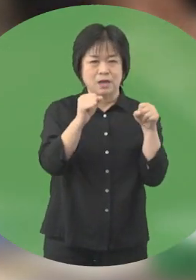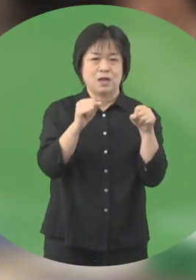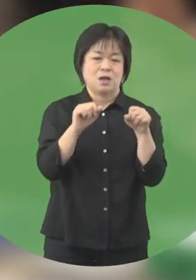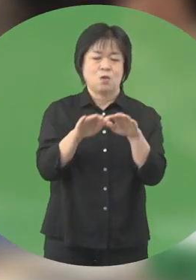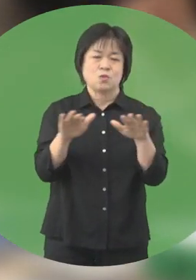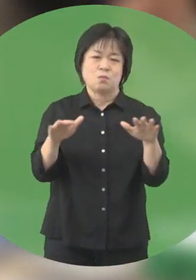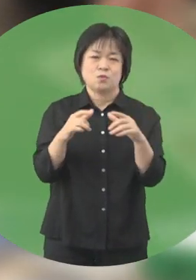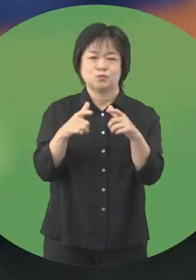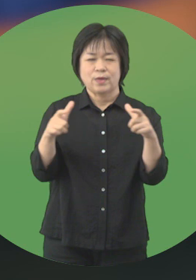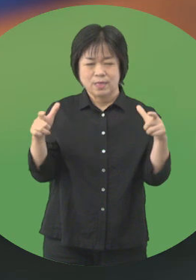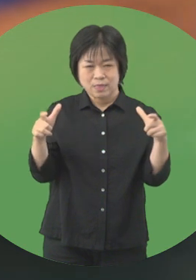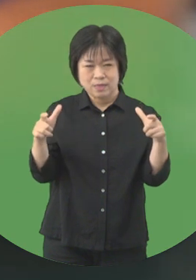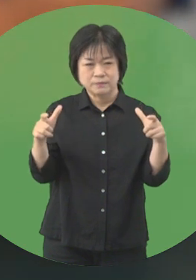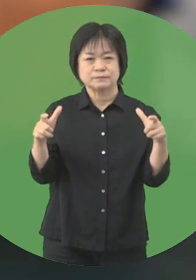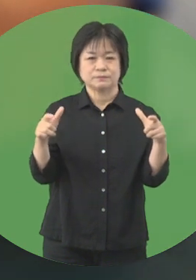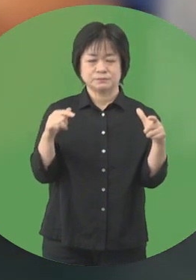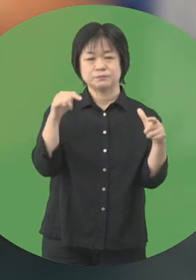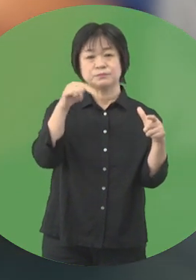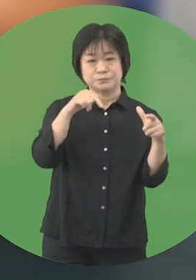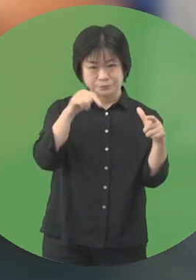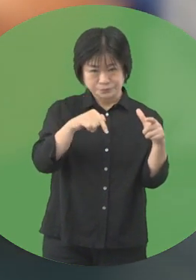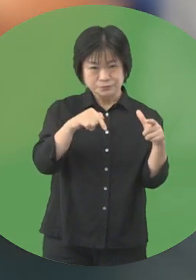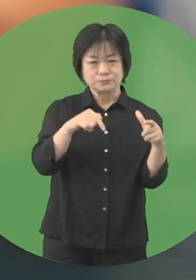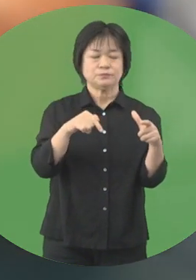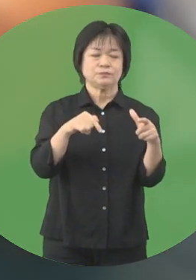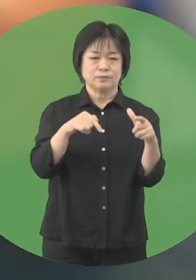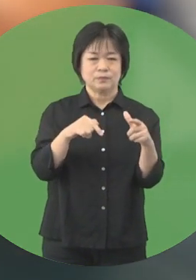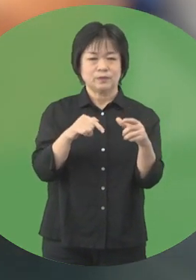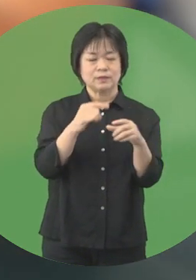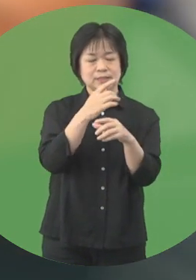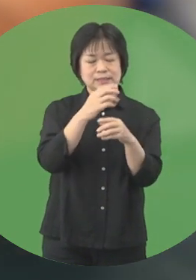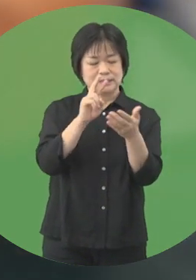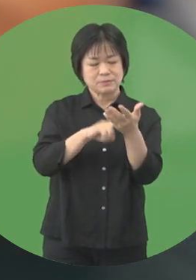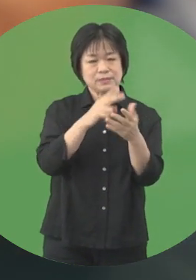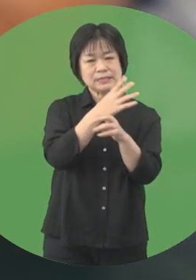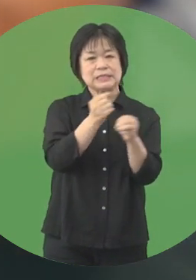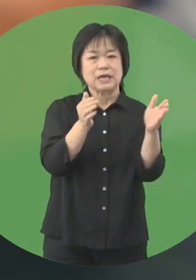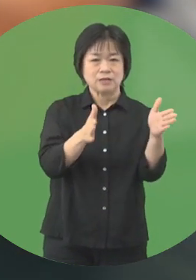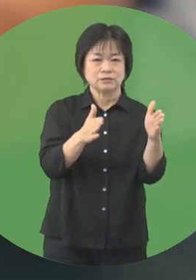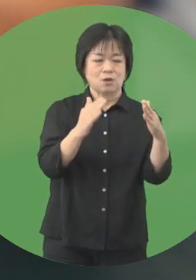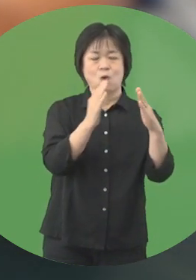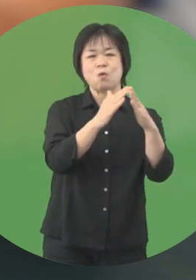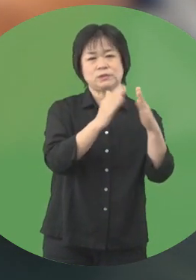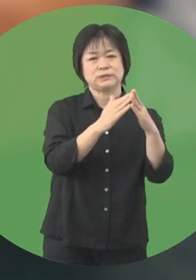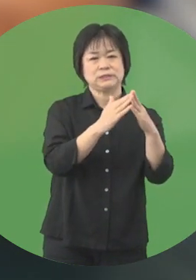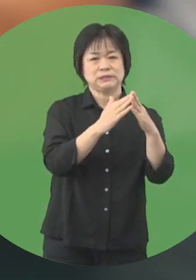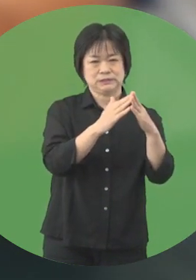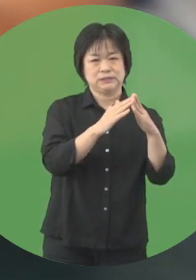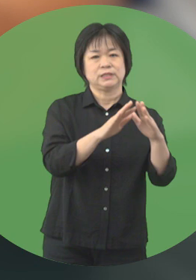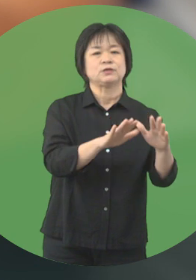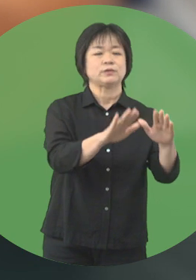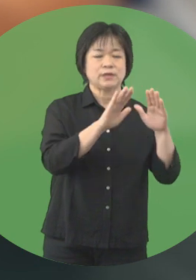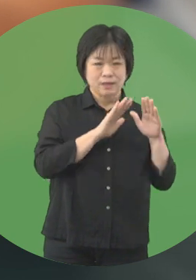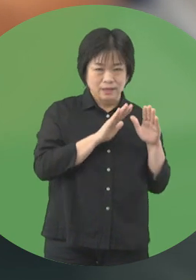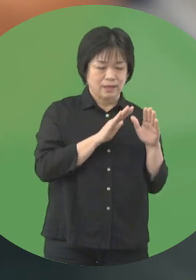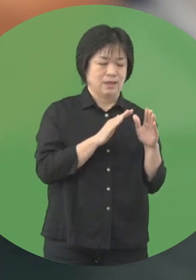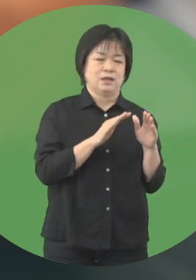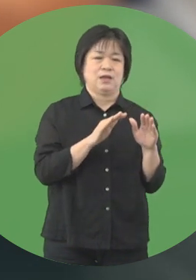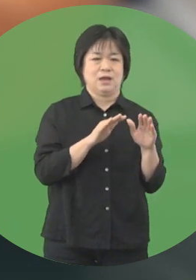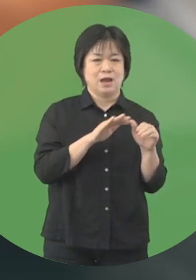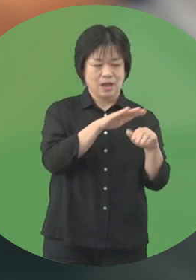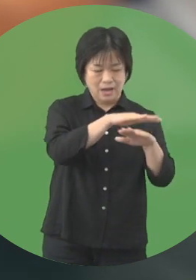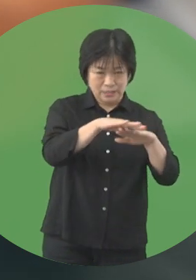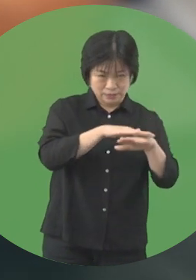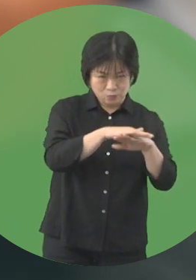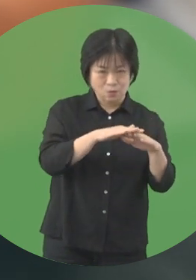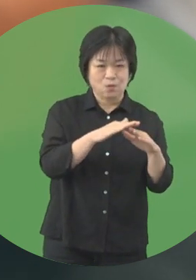増えています。そうした子どもたちを一定期間一般の家庭に迎え入れ、豊かな愛情と家庭的